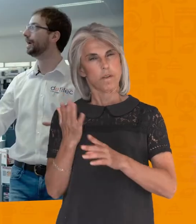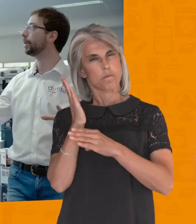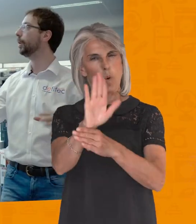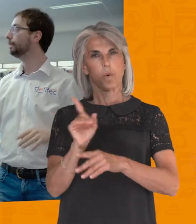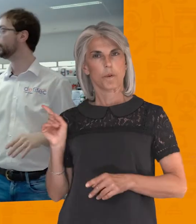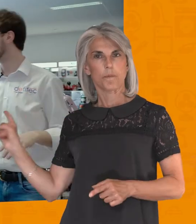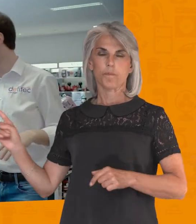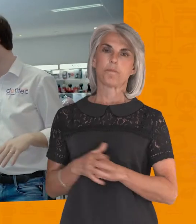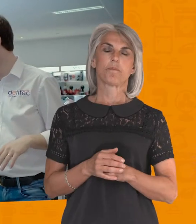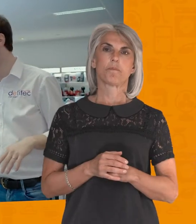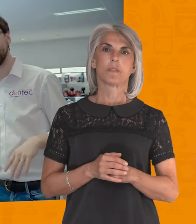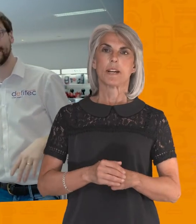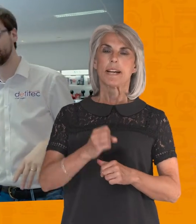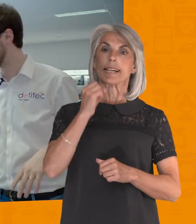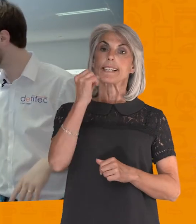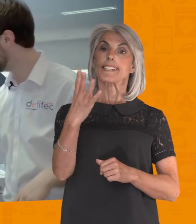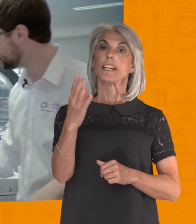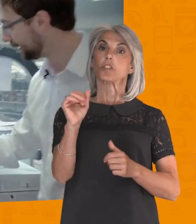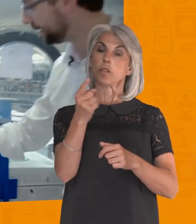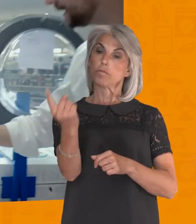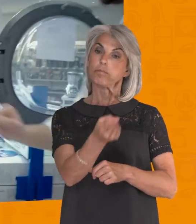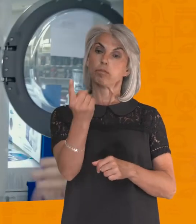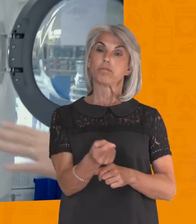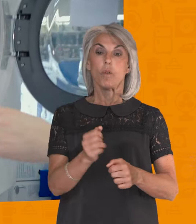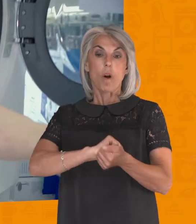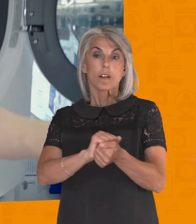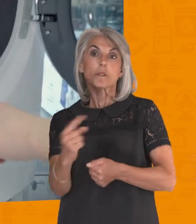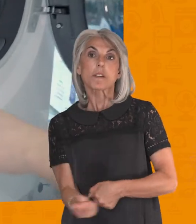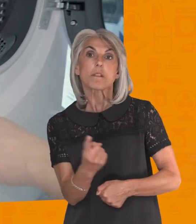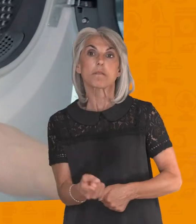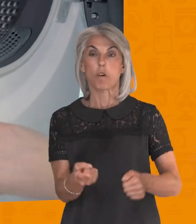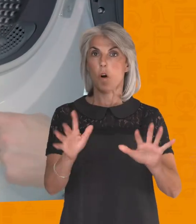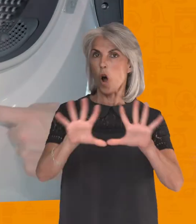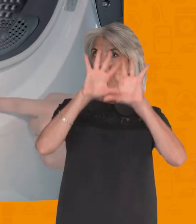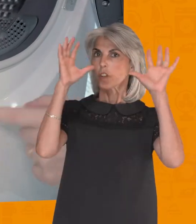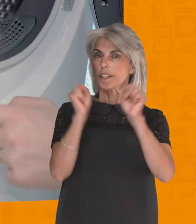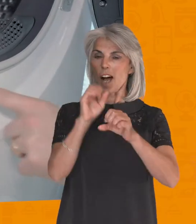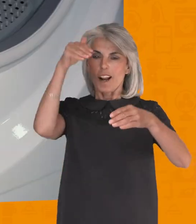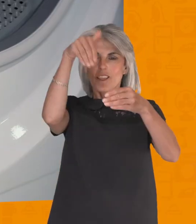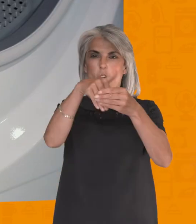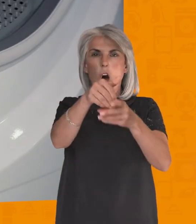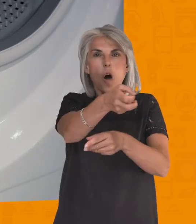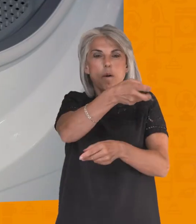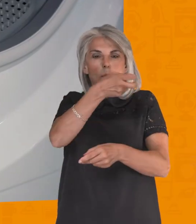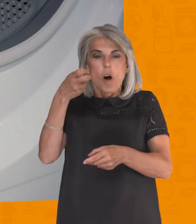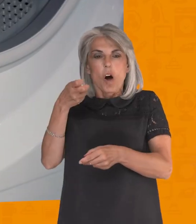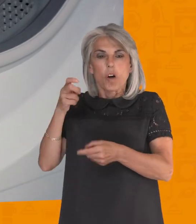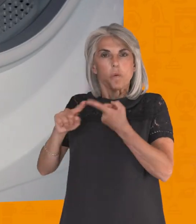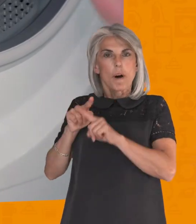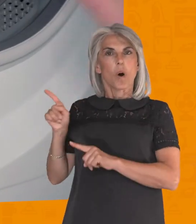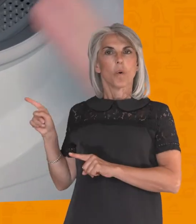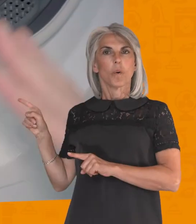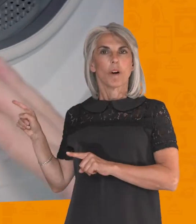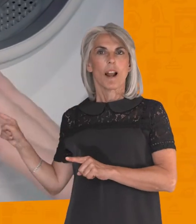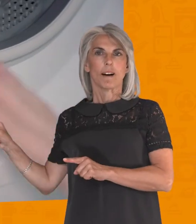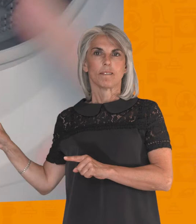alors pour votre sèche linge par exemple votre lave-linge la plupart du temps il est à l'intérieur de la porte et vous avez le numéro